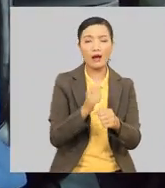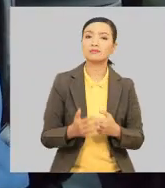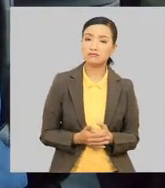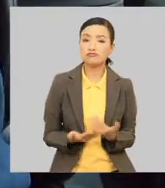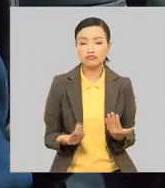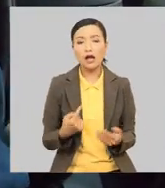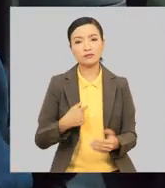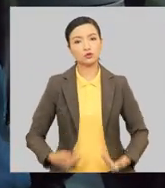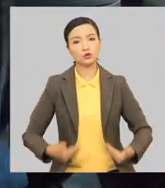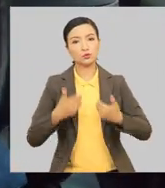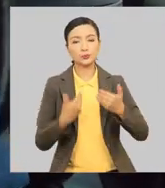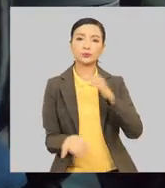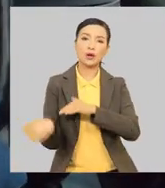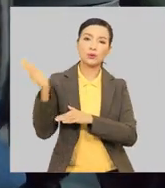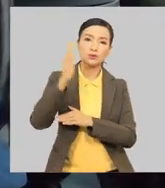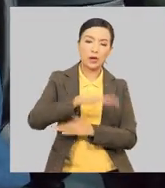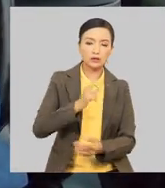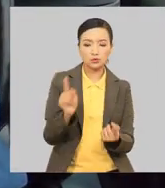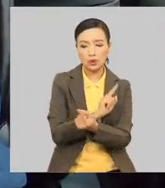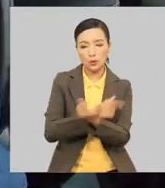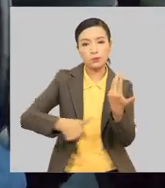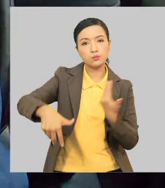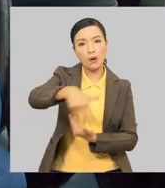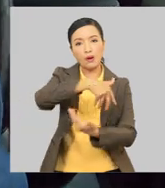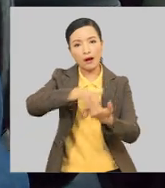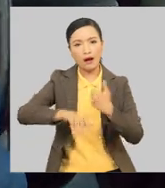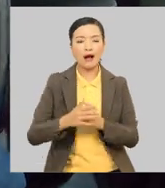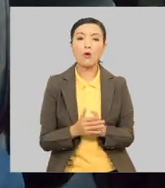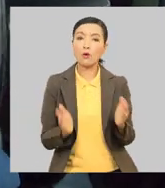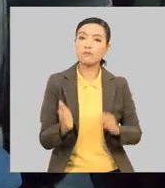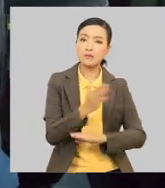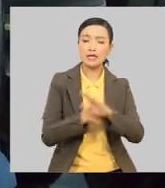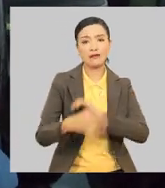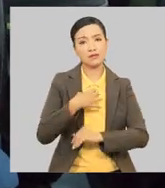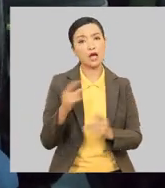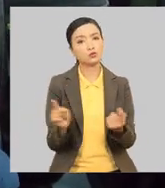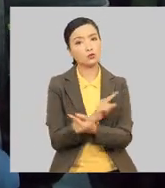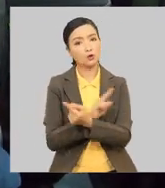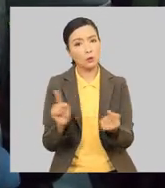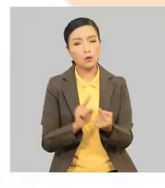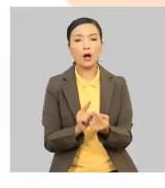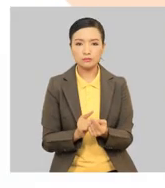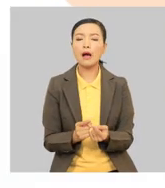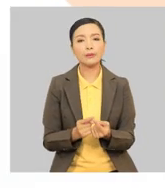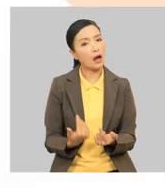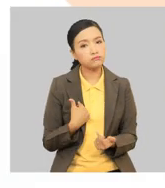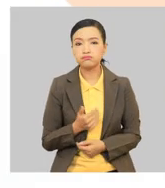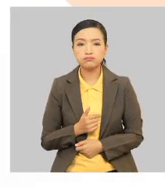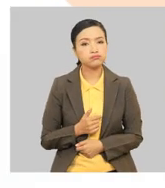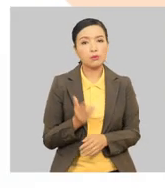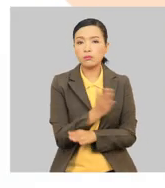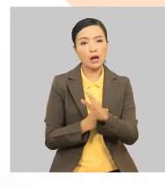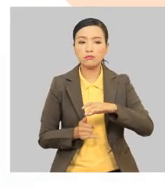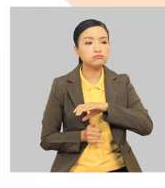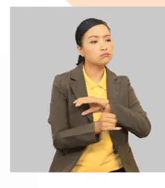มไปถึงการใช้ชีวิตในสังคมภายนอกที่เขาต้องการสังคมที่เป็นมีความ universal design เพื่อที่เขา